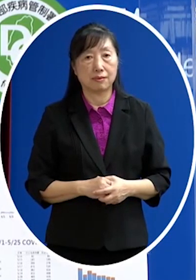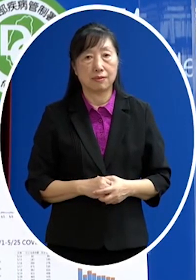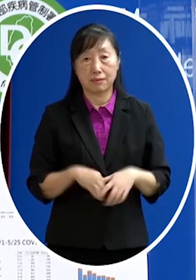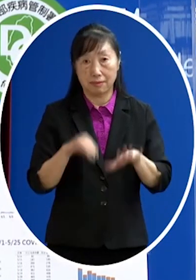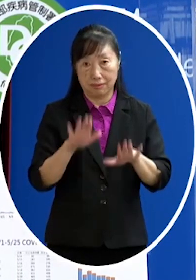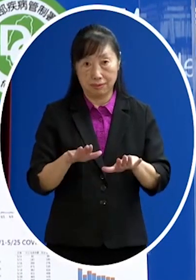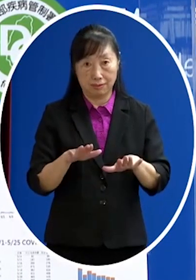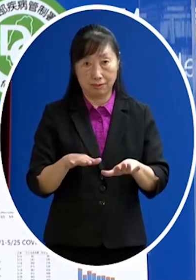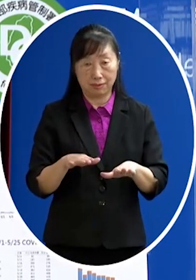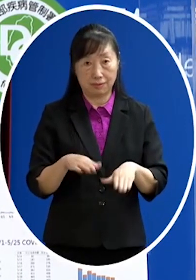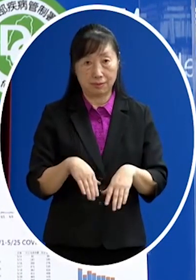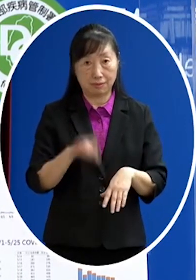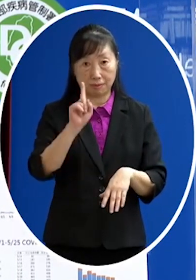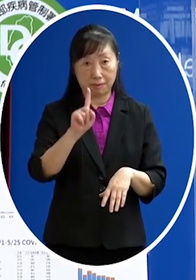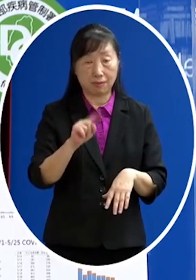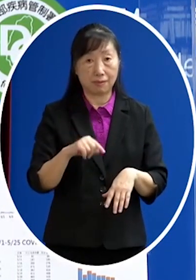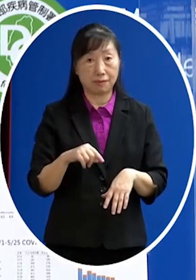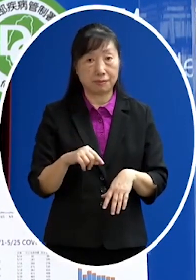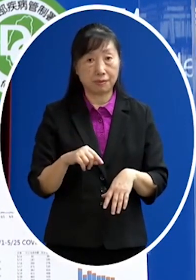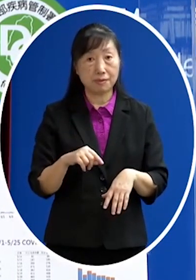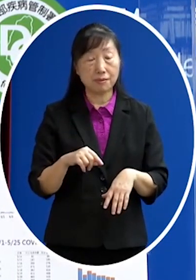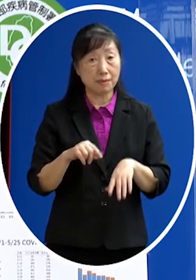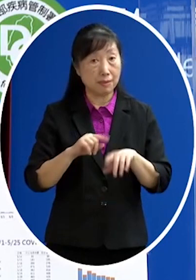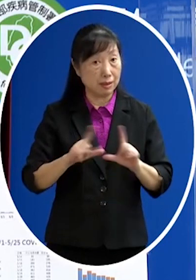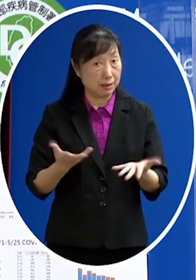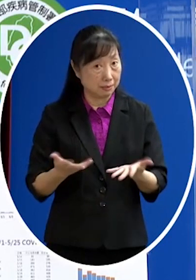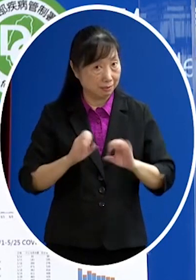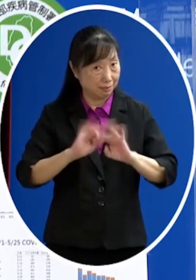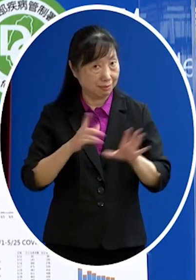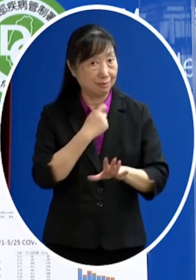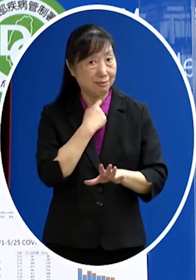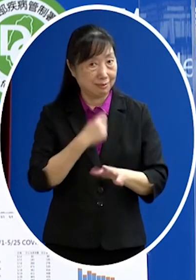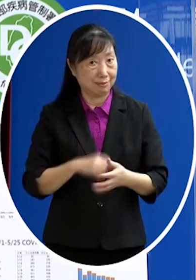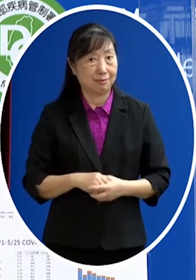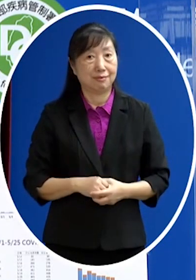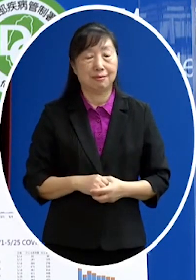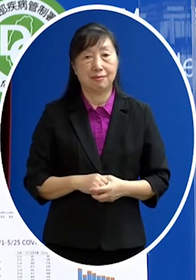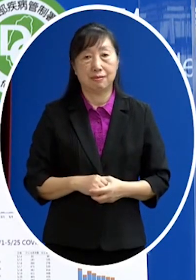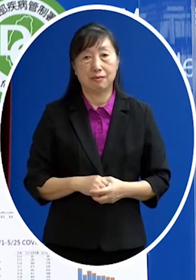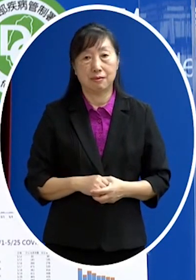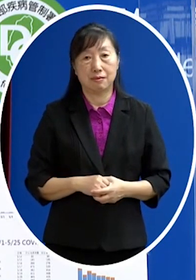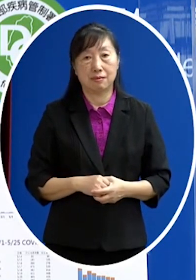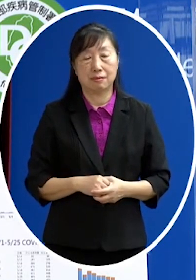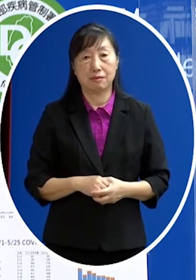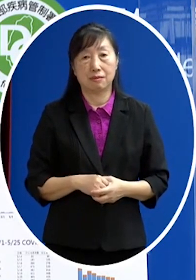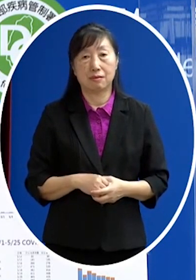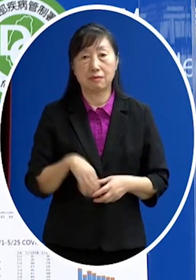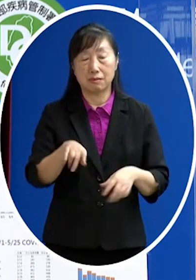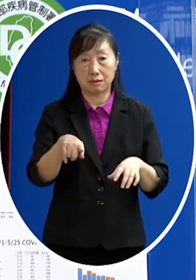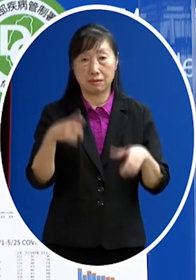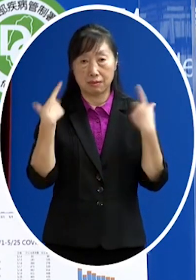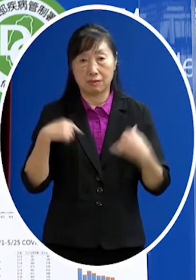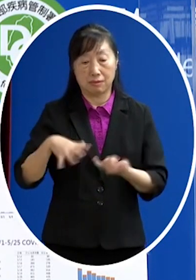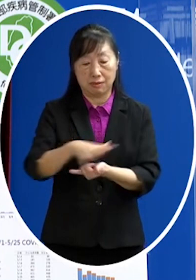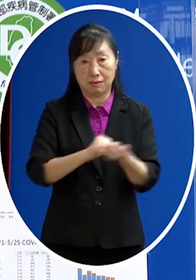那今天我们有一个重大的政策要宣布，重大的政策要宣布。我们要把全国